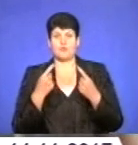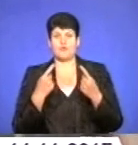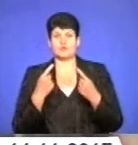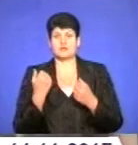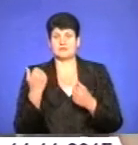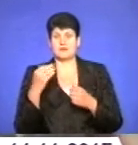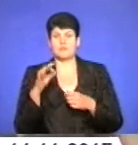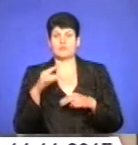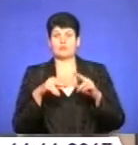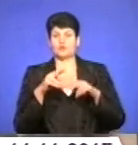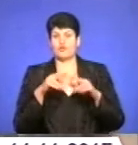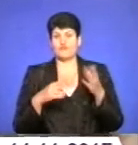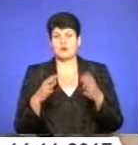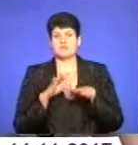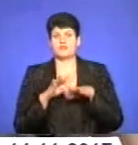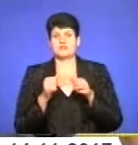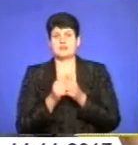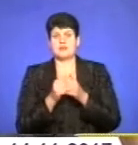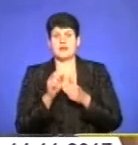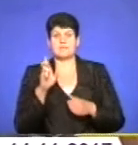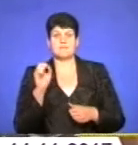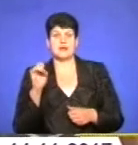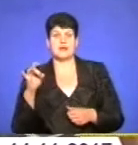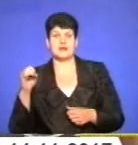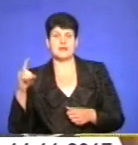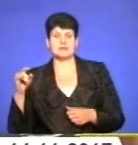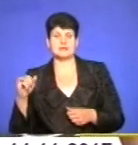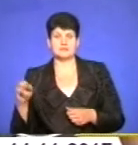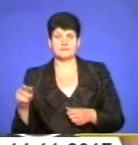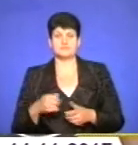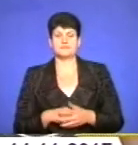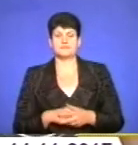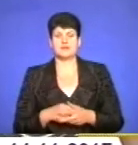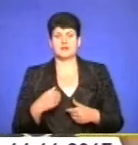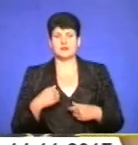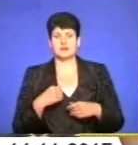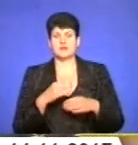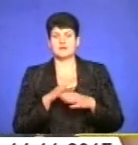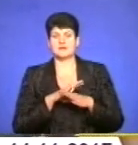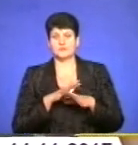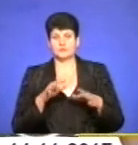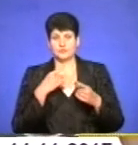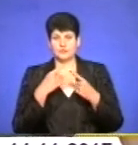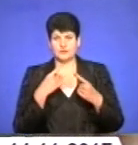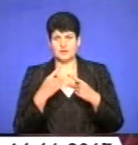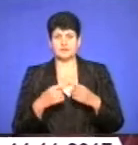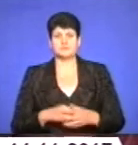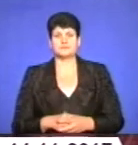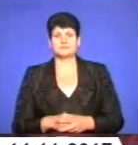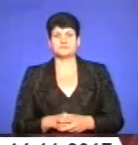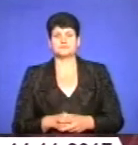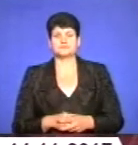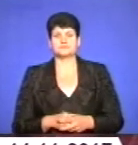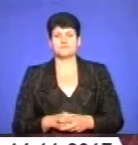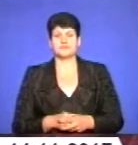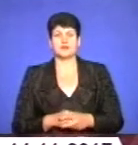вами про забудову, яка ведеться коло Березілю, щоб ви прокоментували? Не можете, без коментарів. Чому? Інформацію потрібно було дати, я вам дав.